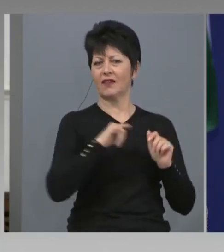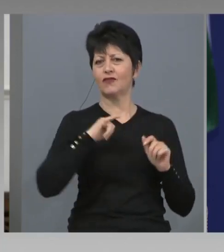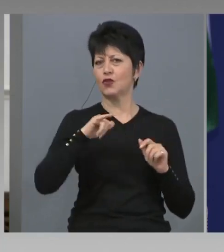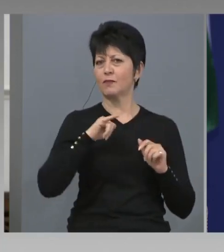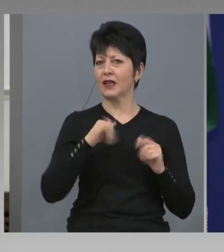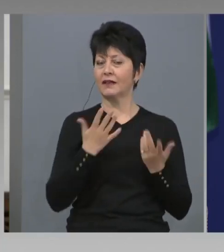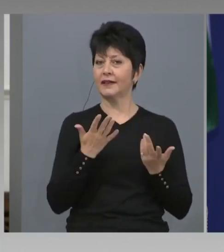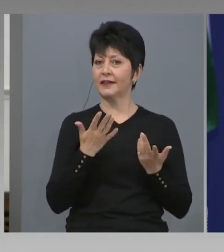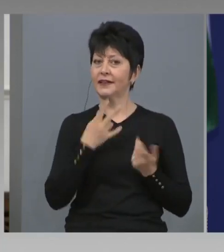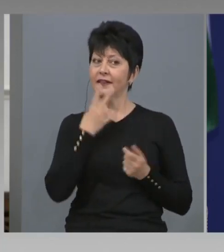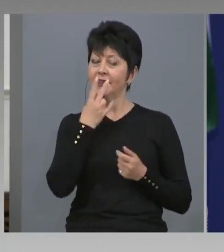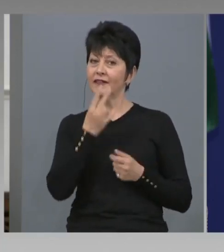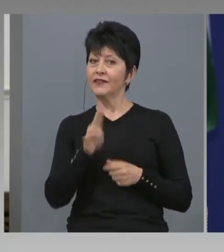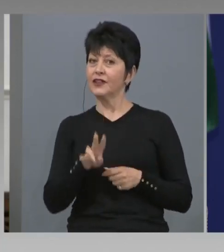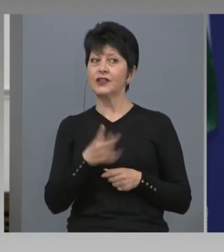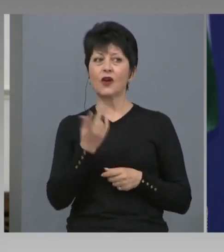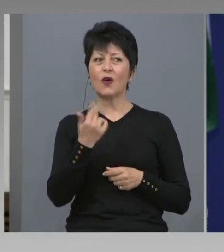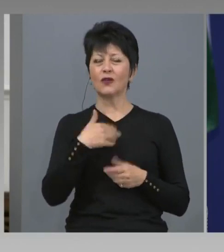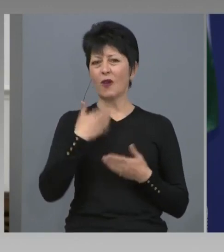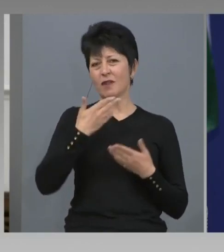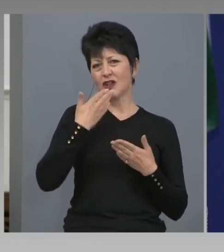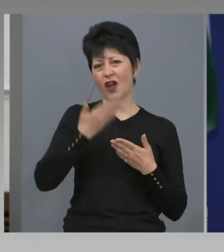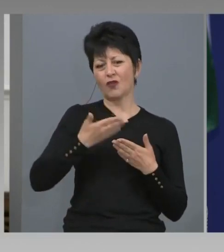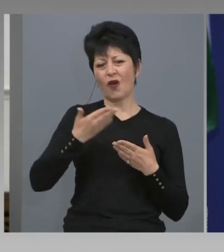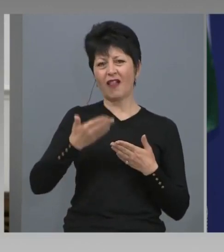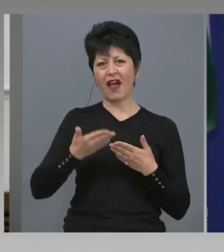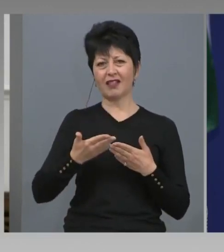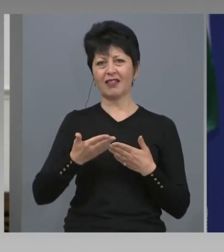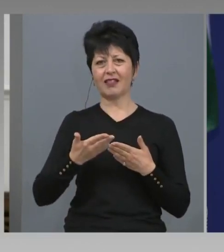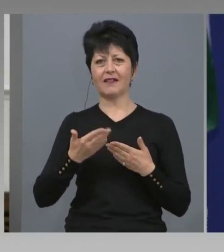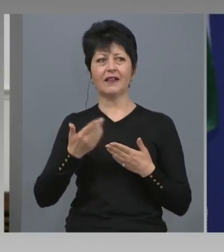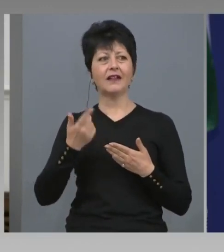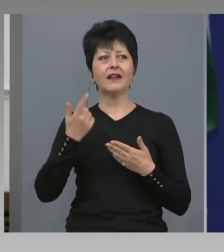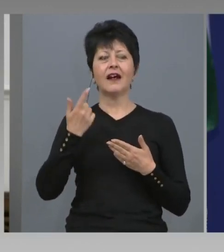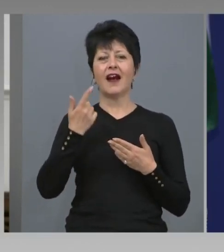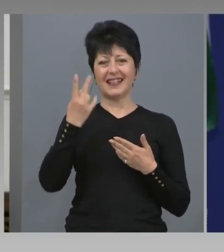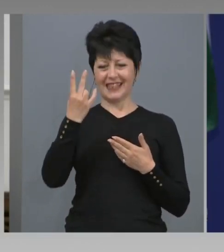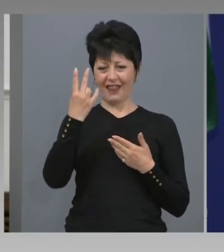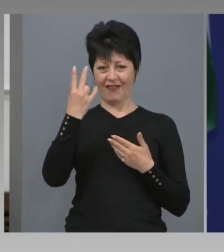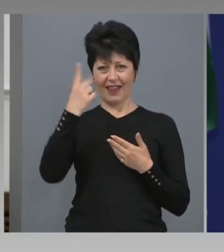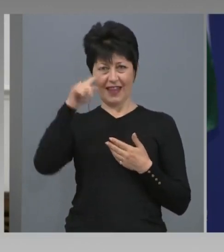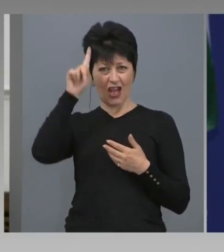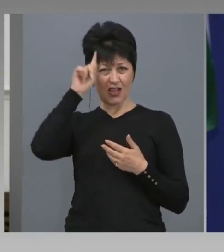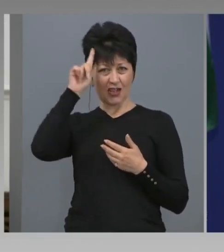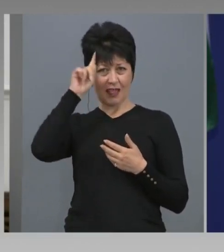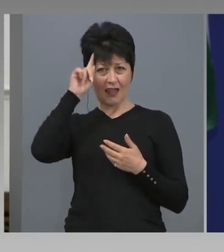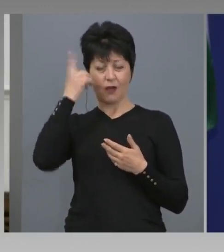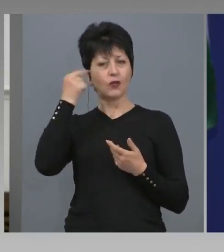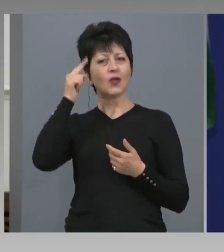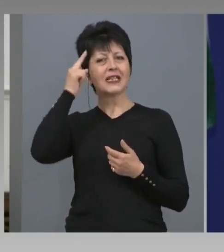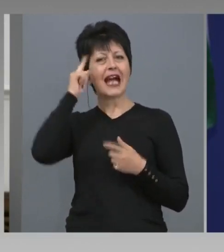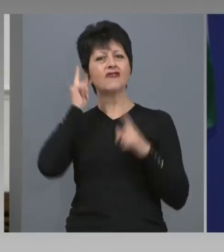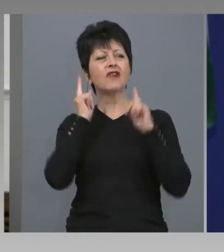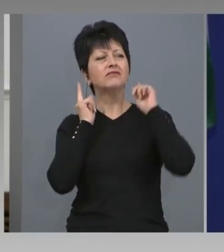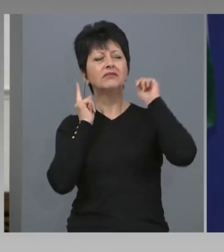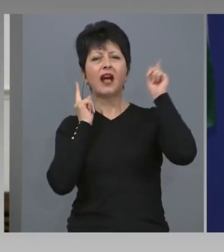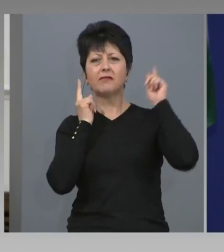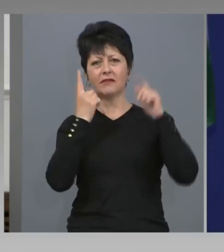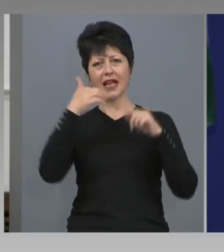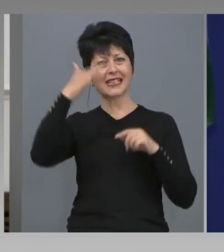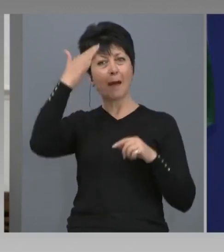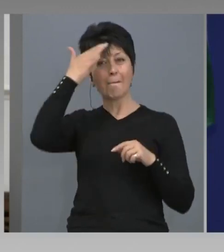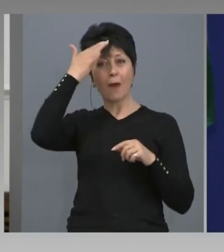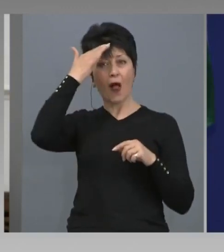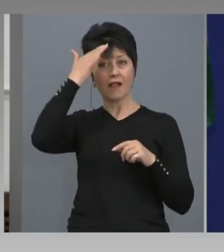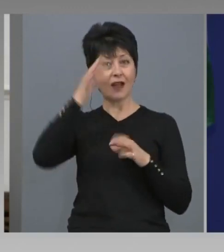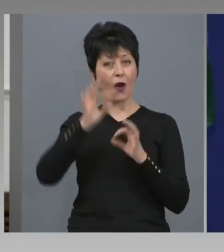двете, които ми докладва министъра на вътрешните работи, които са знаели там, че са болни от коронавирус, а не са казали тук на границата.